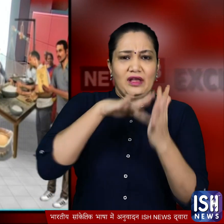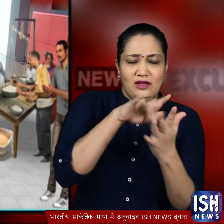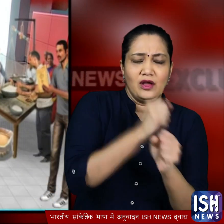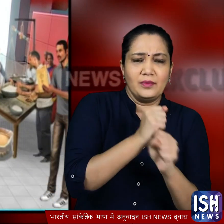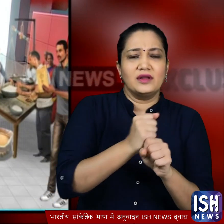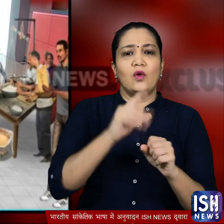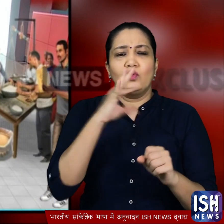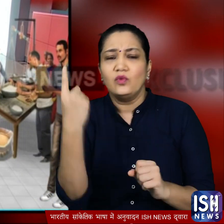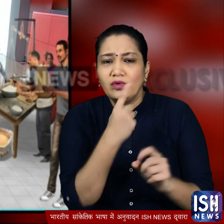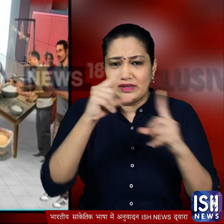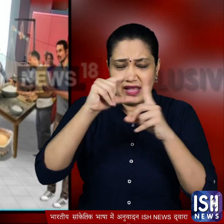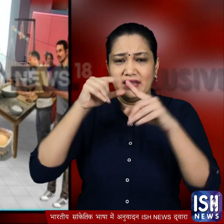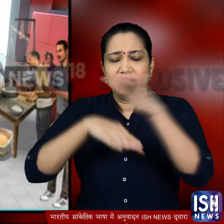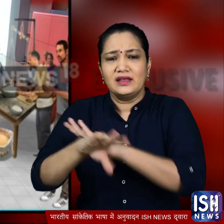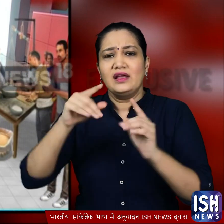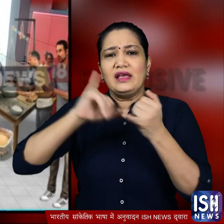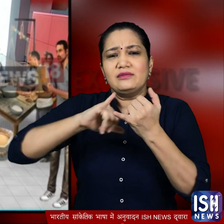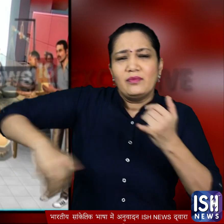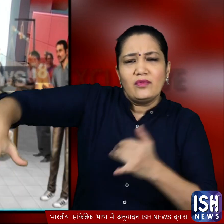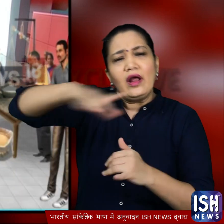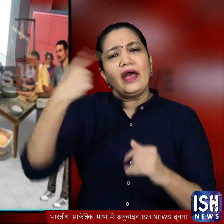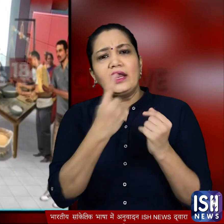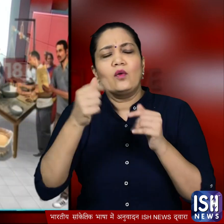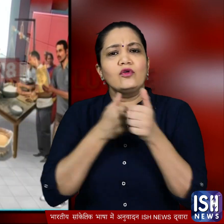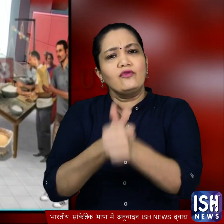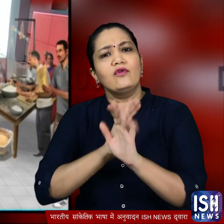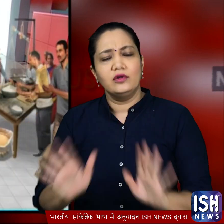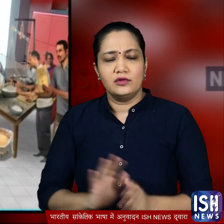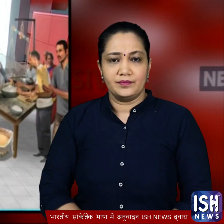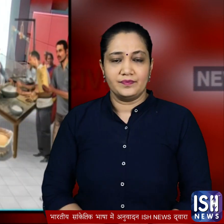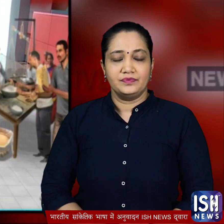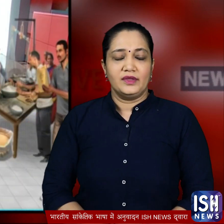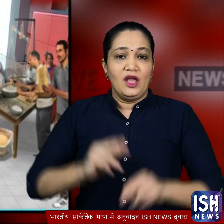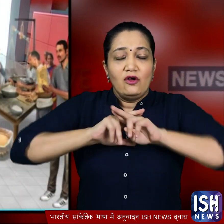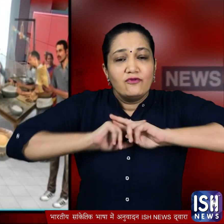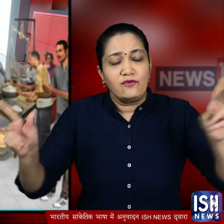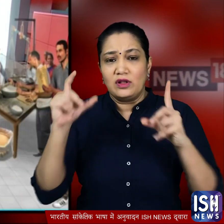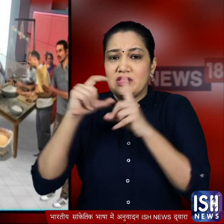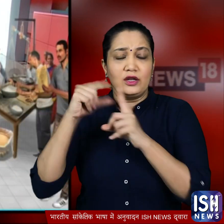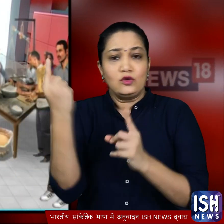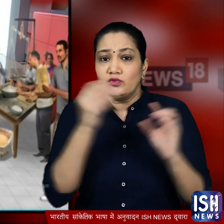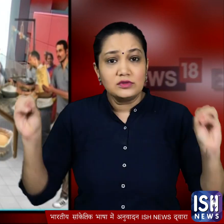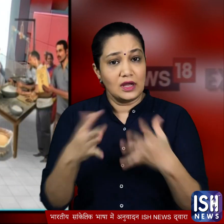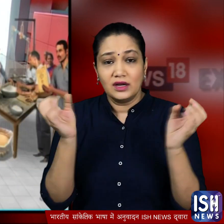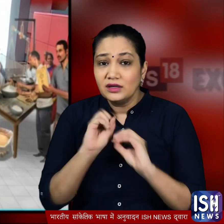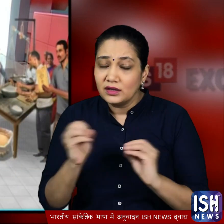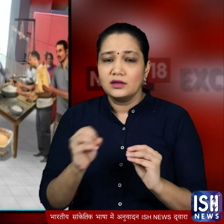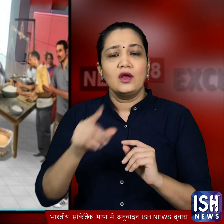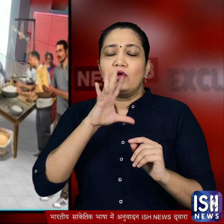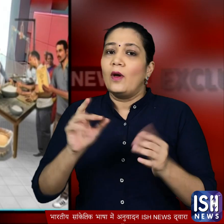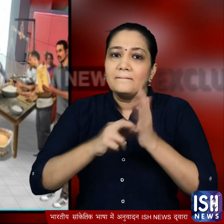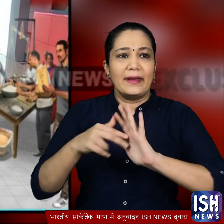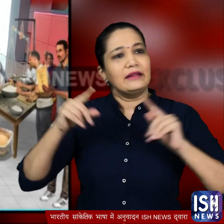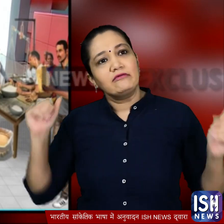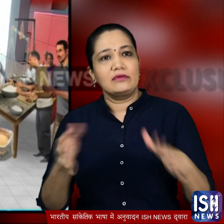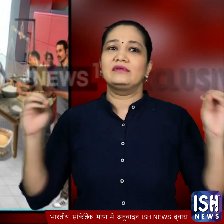कि योजना सिर्फ दिल्ली के सीमापुरी इलाके में ही लागू है और जब तक इस योजना को पूरी दिल्ली में लागू नहीं किया जाता तब तक इसे लागू नहीं